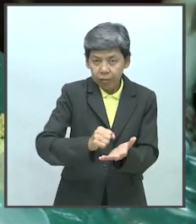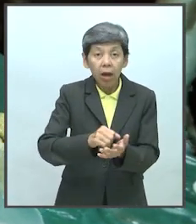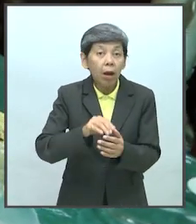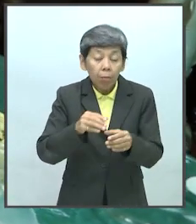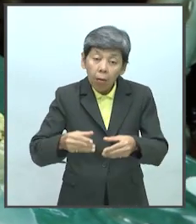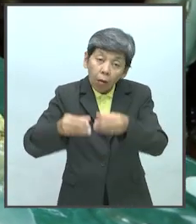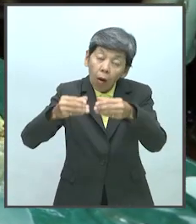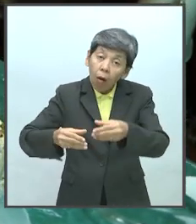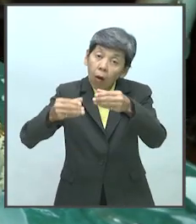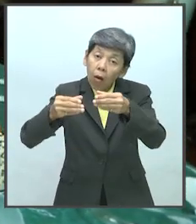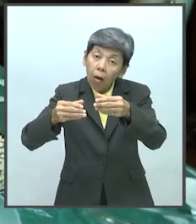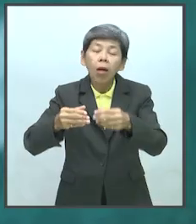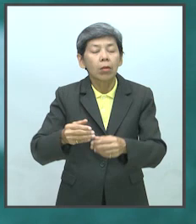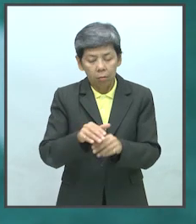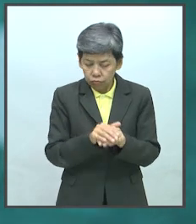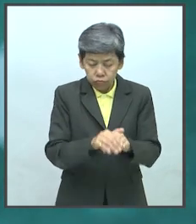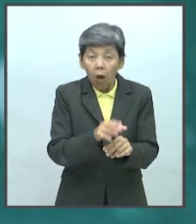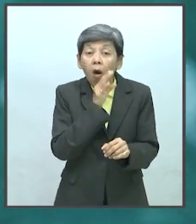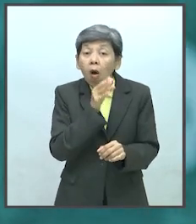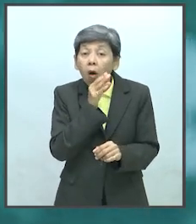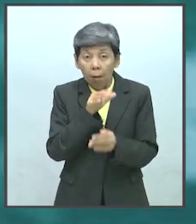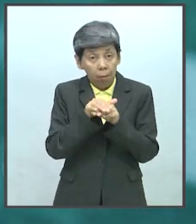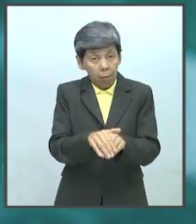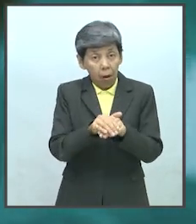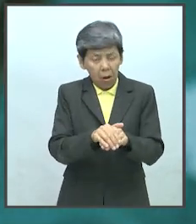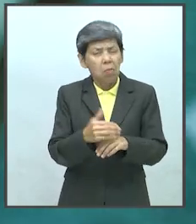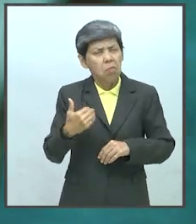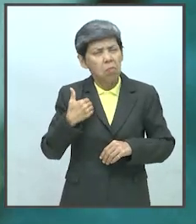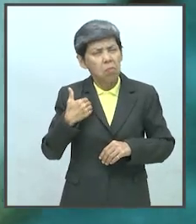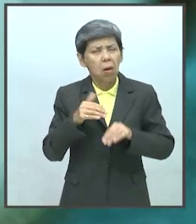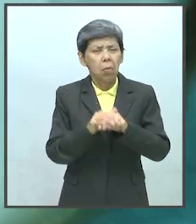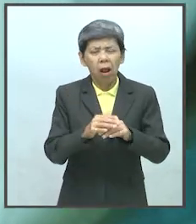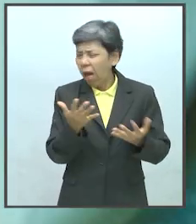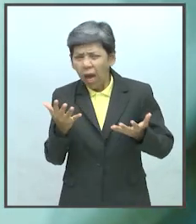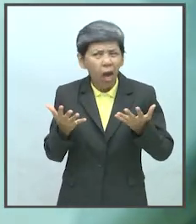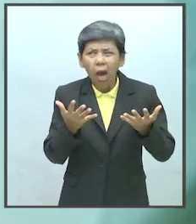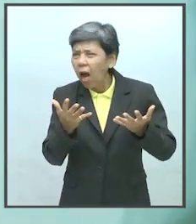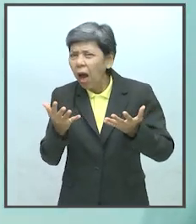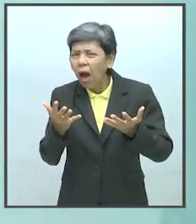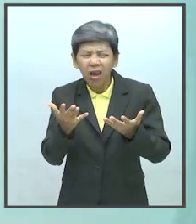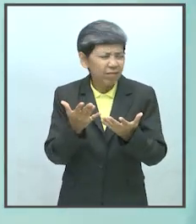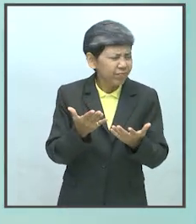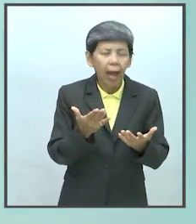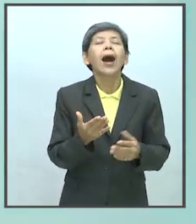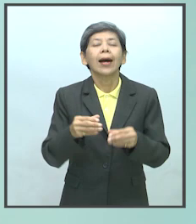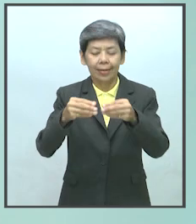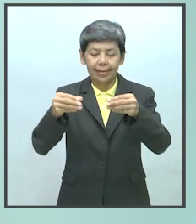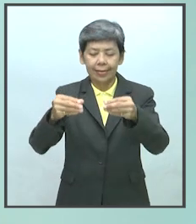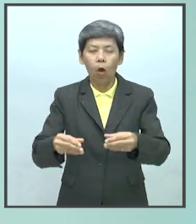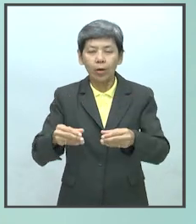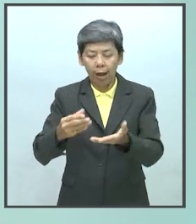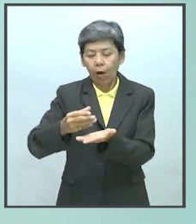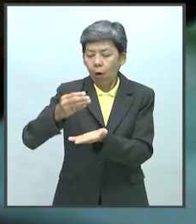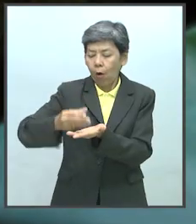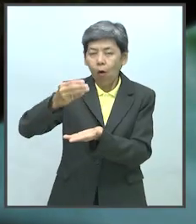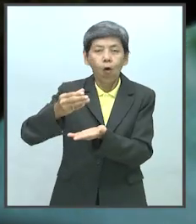าวกล่องได ้มะพร้าวสดครับแต่ถ้าหากว่าบางทีเราหาไม่ได้นะครับหรือว่าไม่สะดวกก็ใช้เป็นกล่องก็ได้เหมือนกันนะ